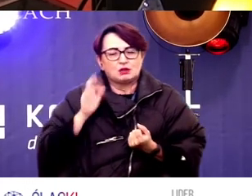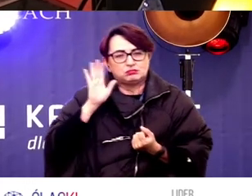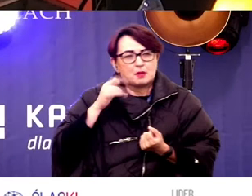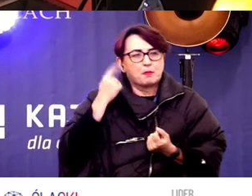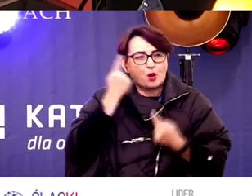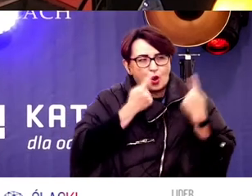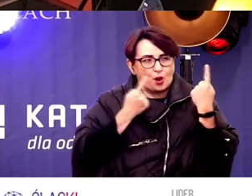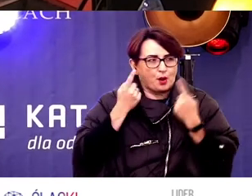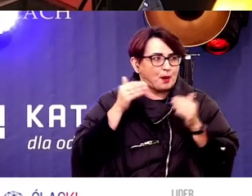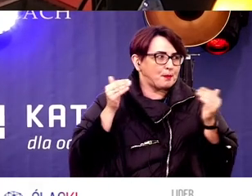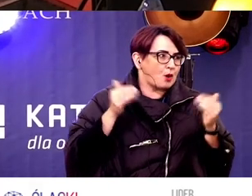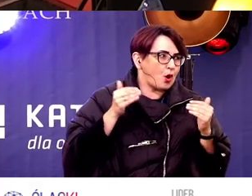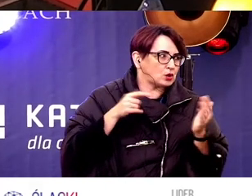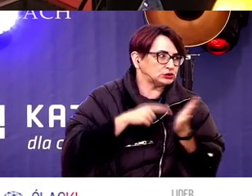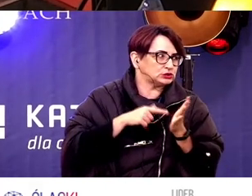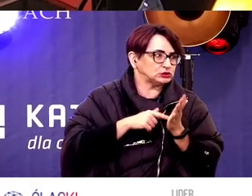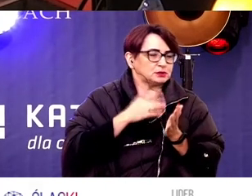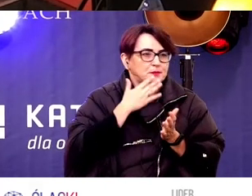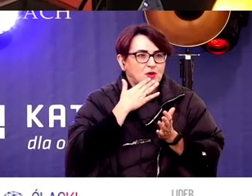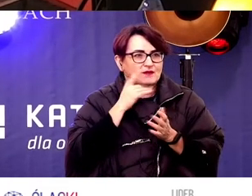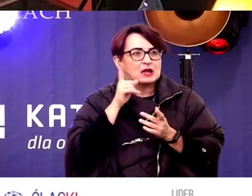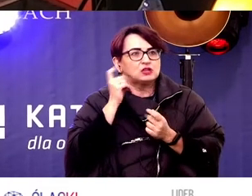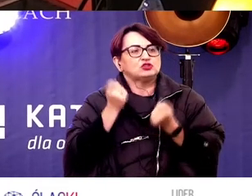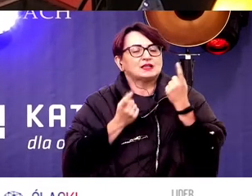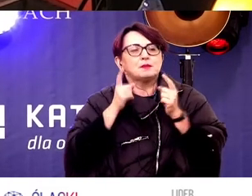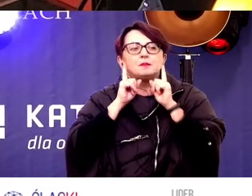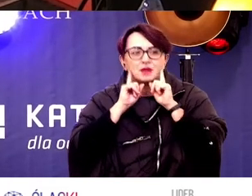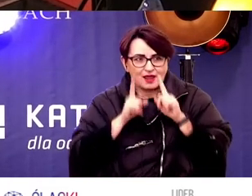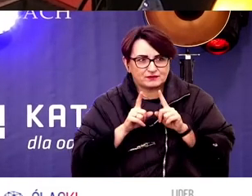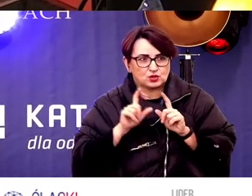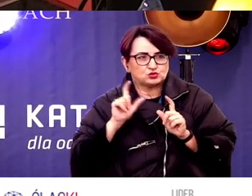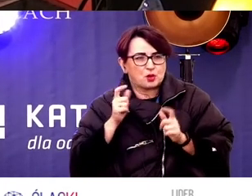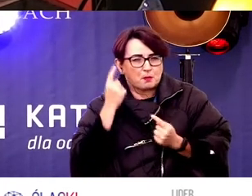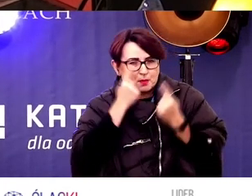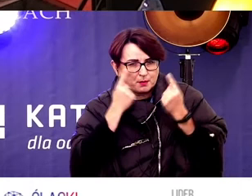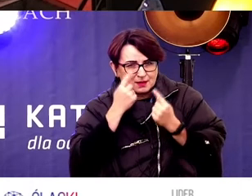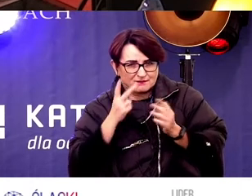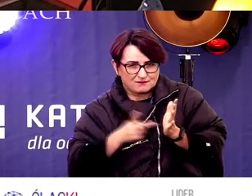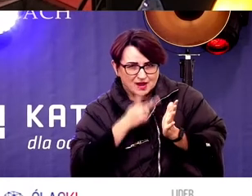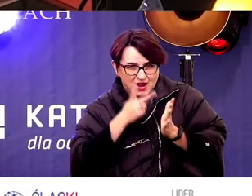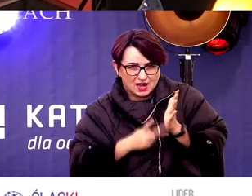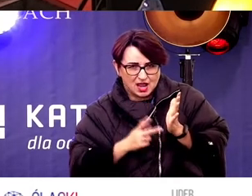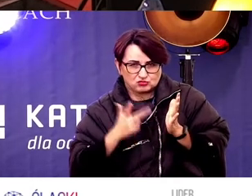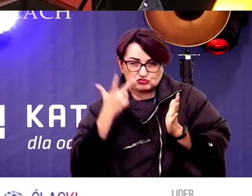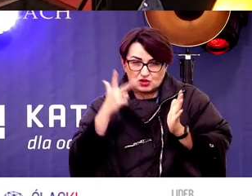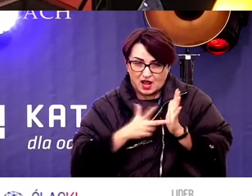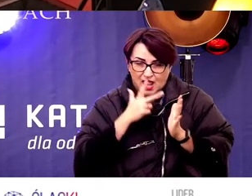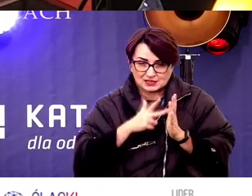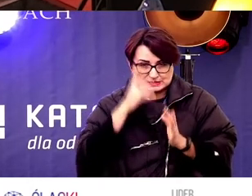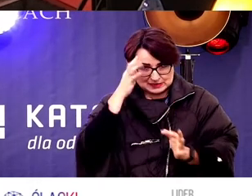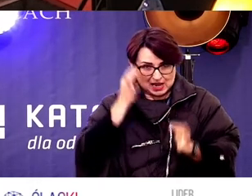pomyślę, może tak powiem. Czasami rzeczywiście mamy coś pomyśleć dwa razy albo trzy, się